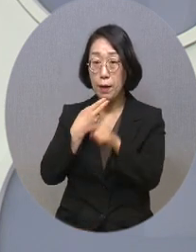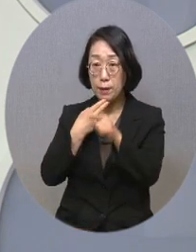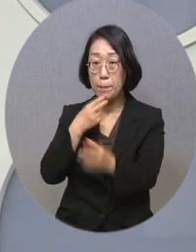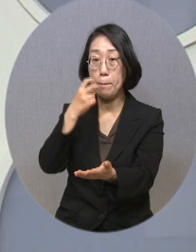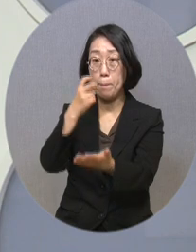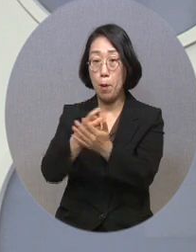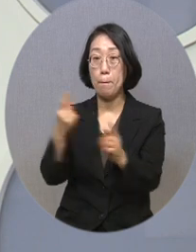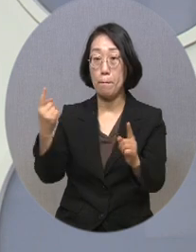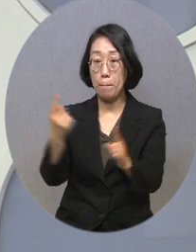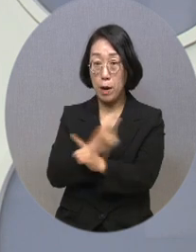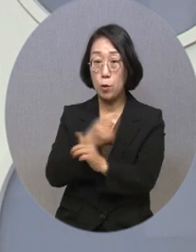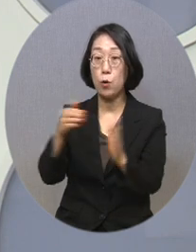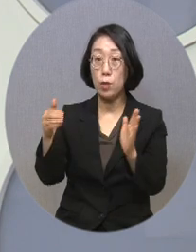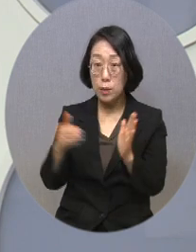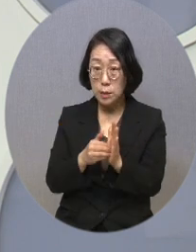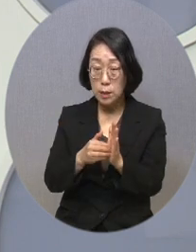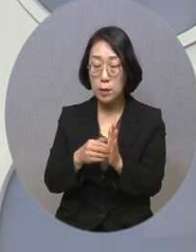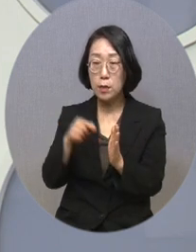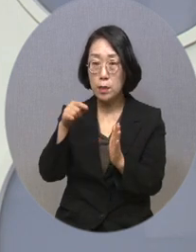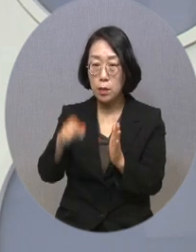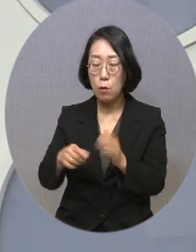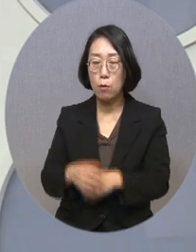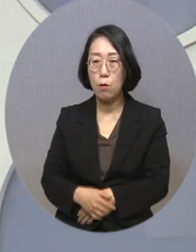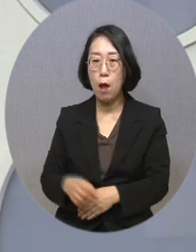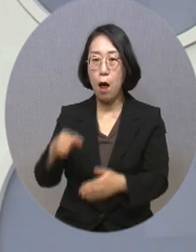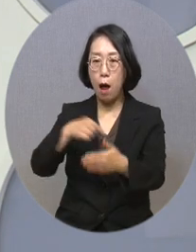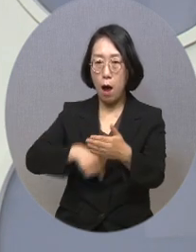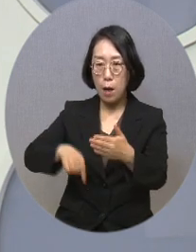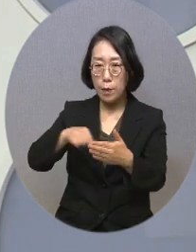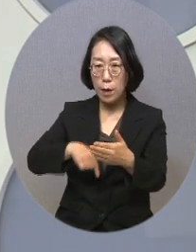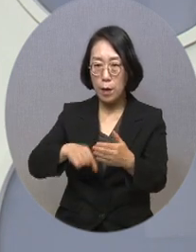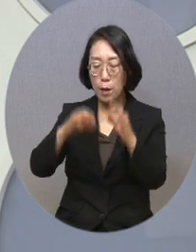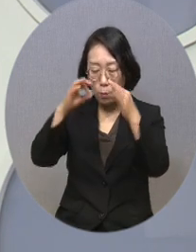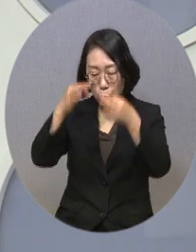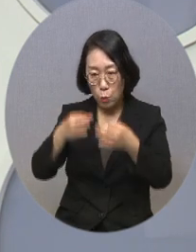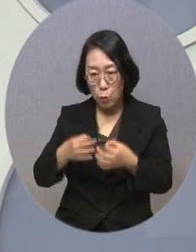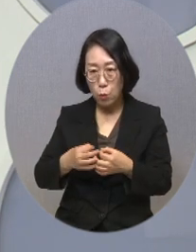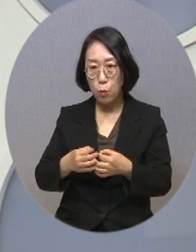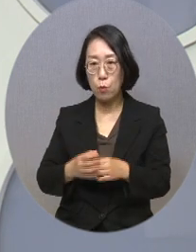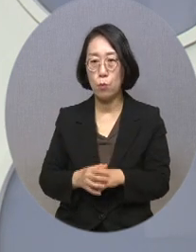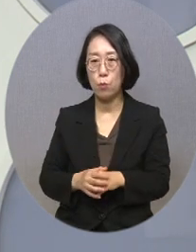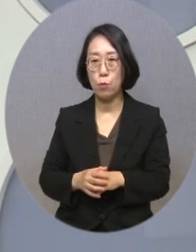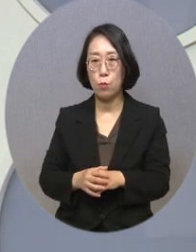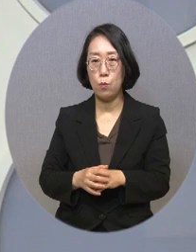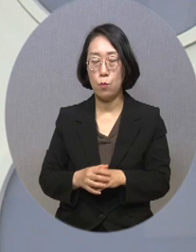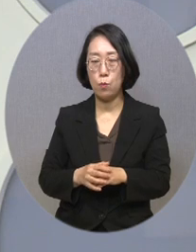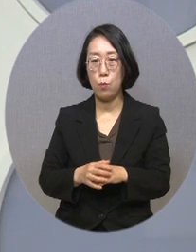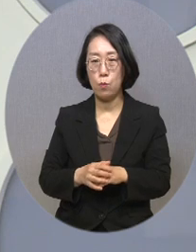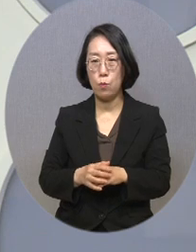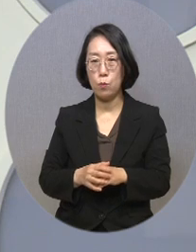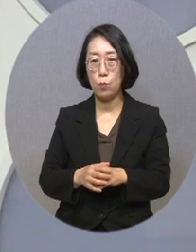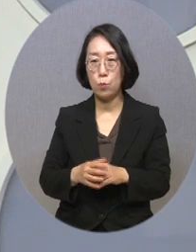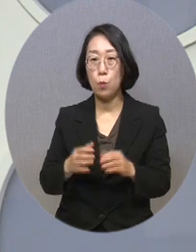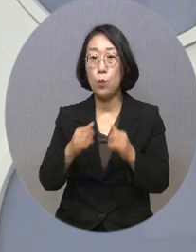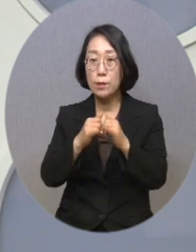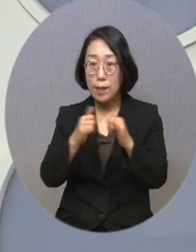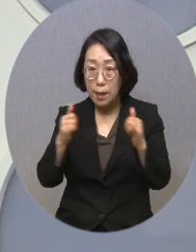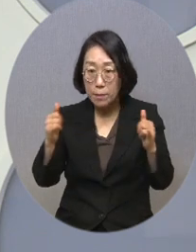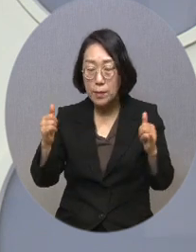세무사법 개정이 되고 나니까 이제 내부적으로 눈을 돌리고 국민 대국민 이 부분에서 눈을